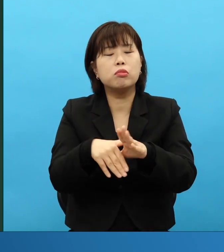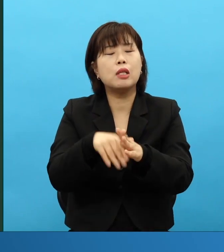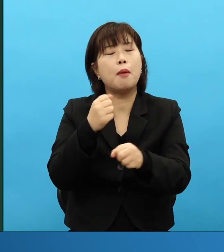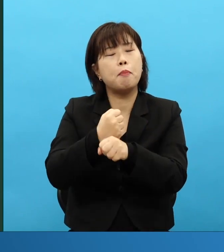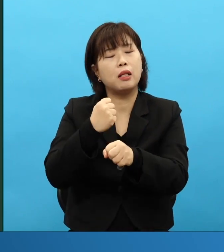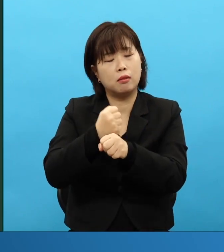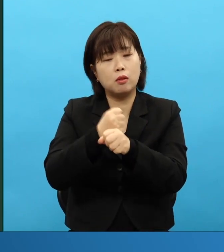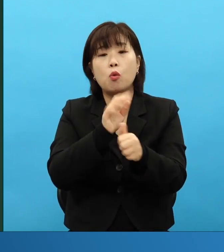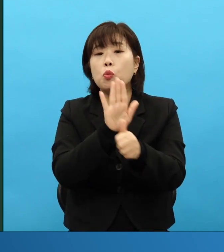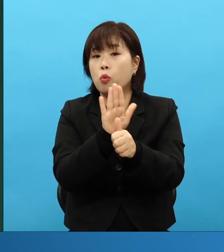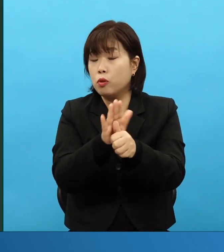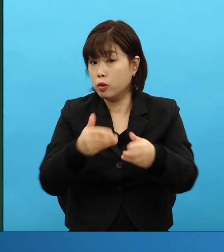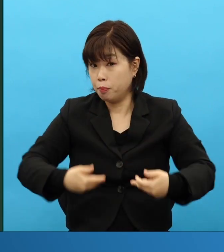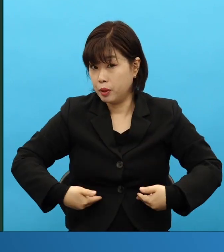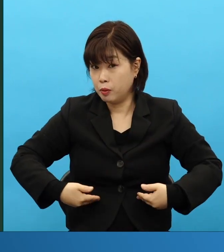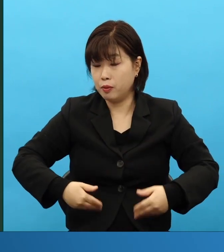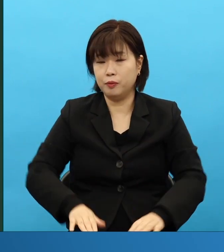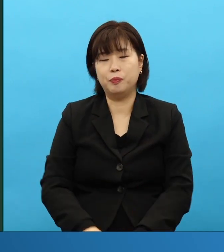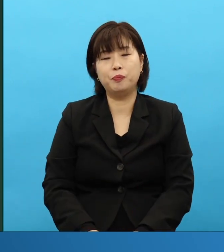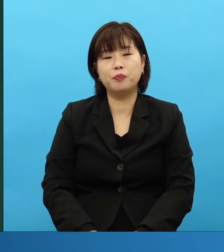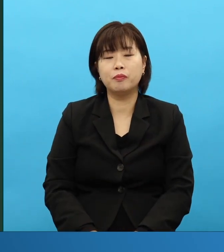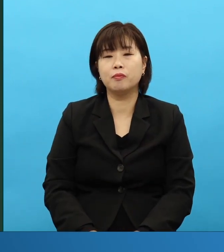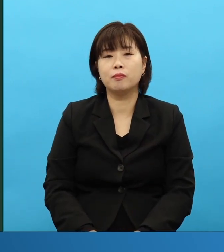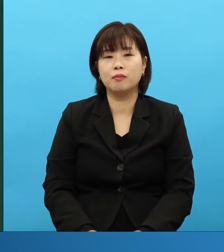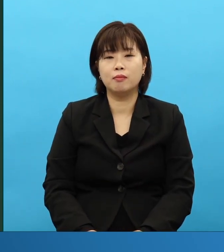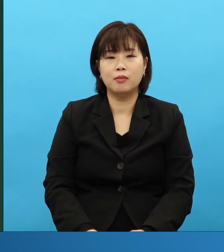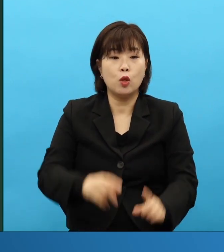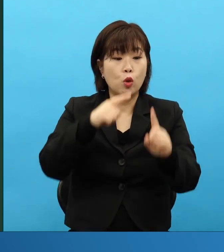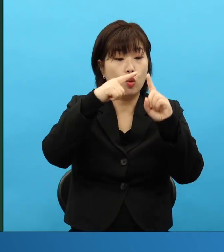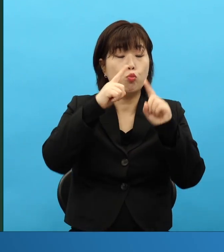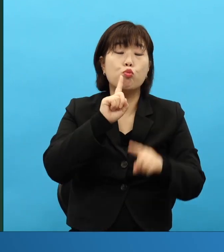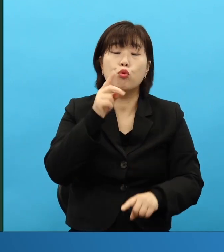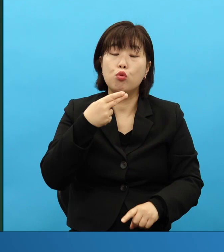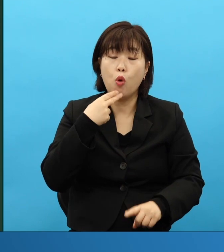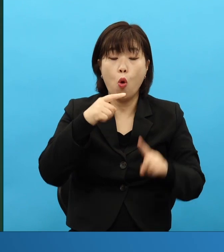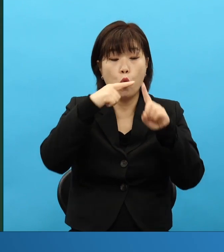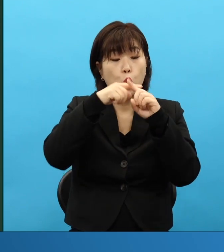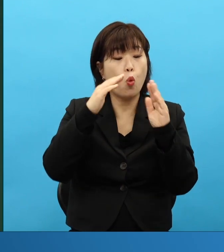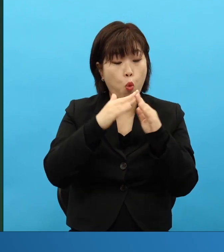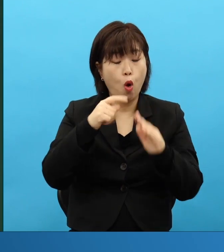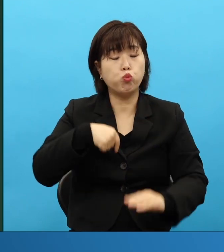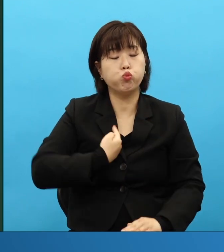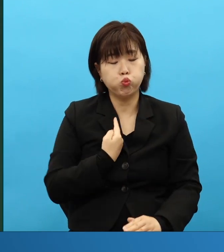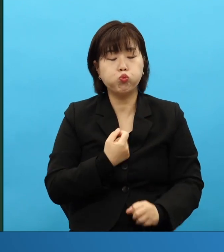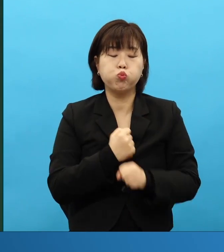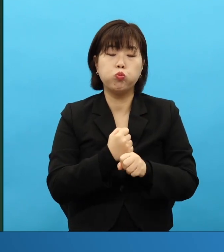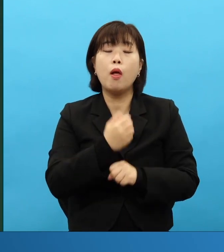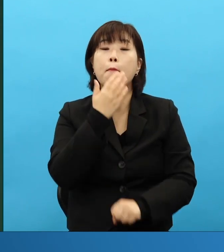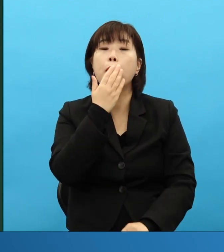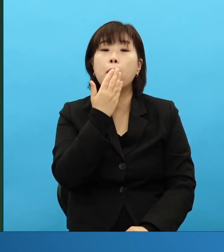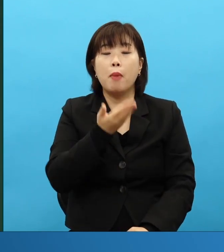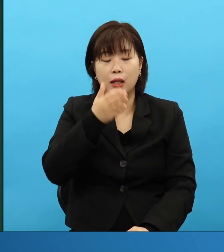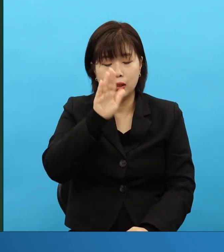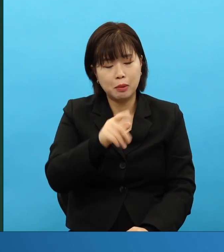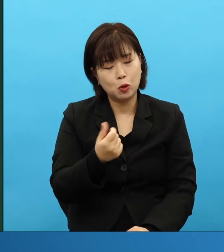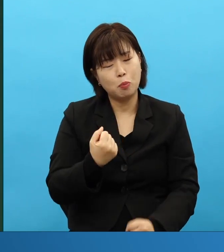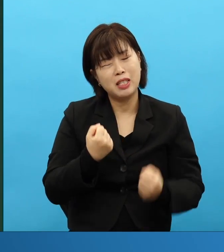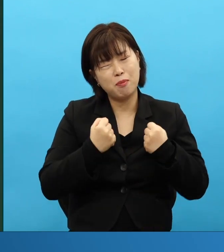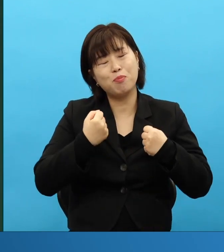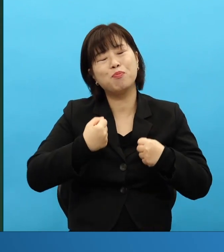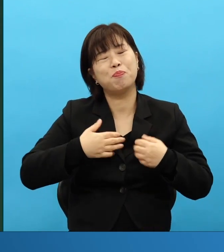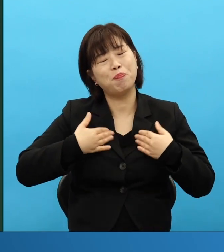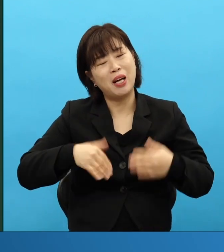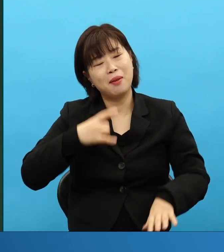others. 개교회가 하는 것도 괜찮겠지만 그럼 전체가 같이 힘이 들고요. It's okay for local churches to do it, but then you can't go all together.